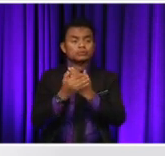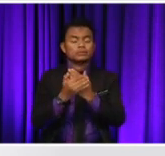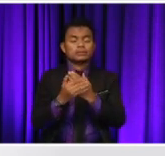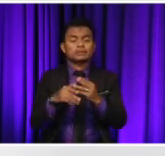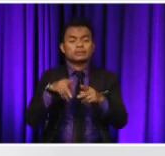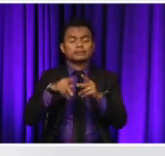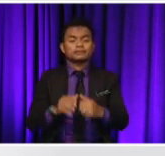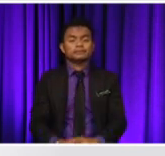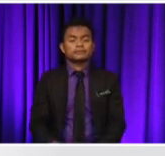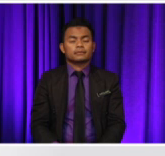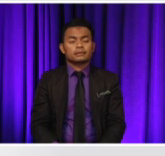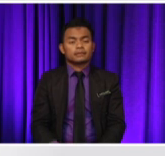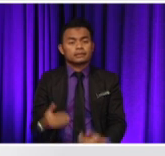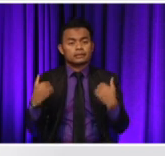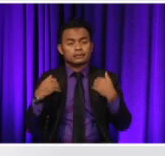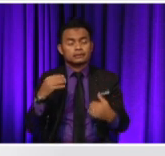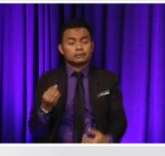pengusaha ada berapa